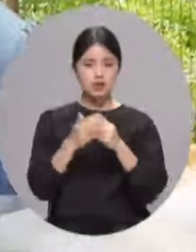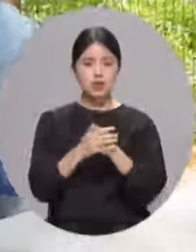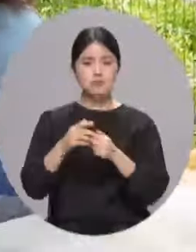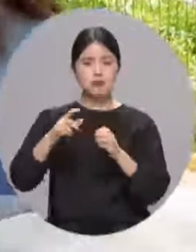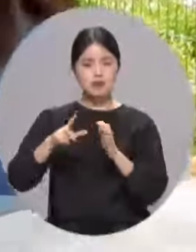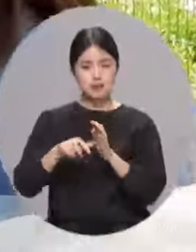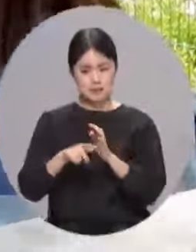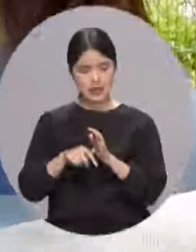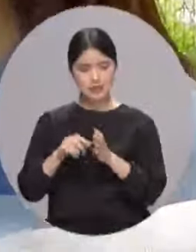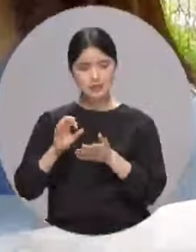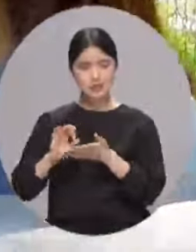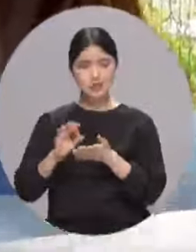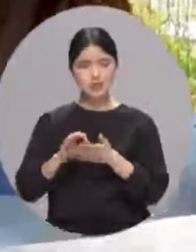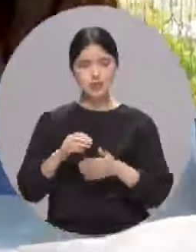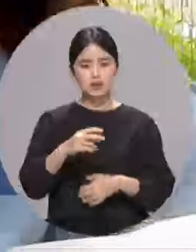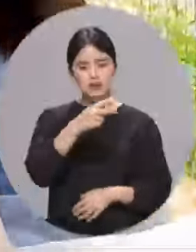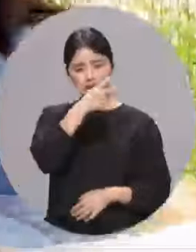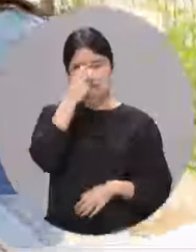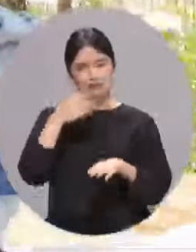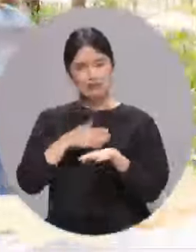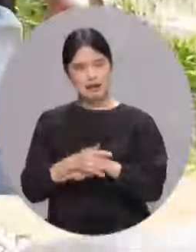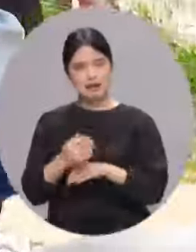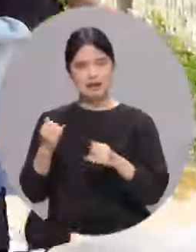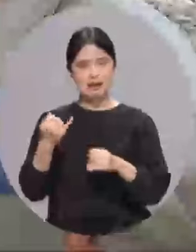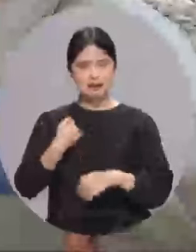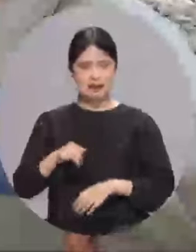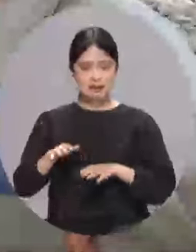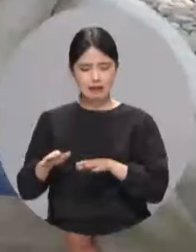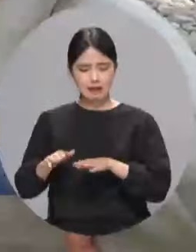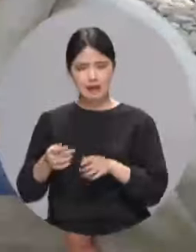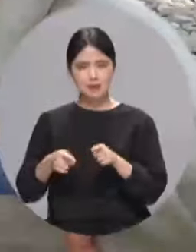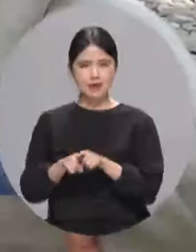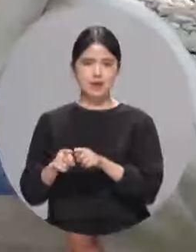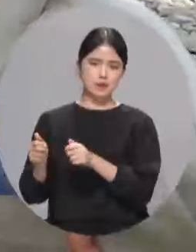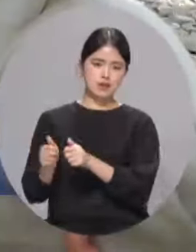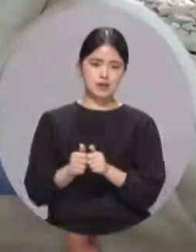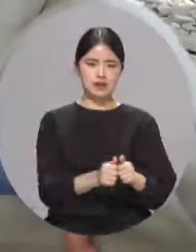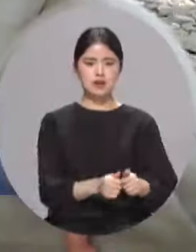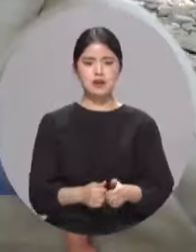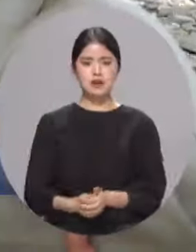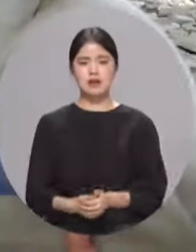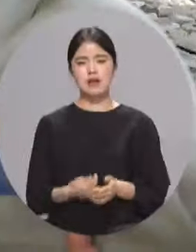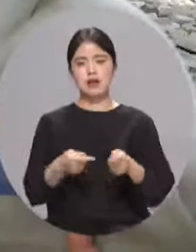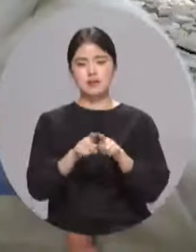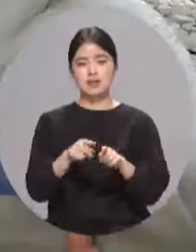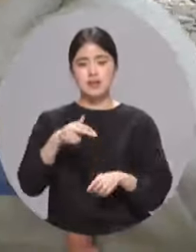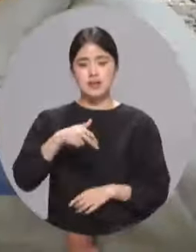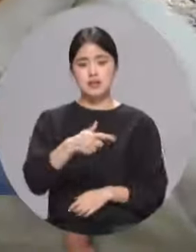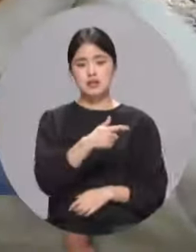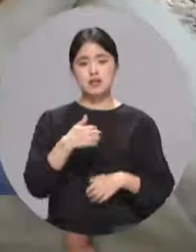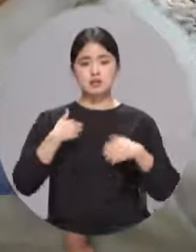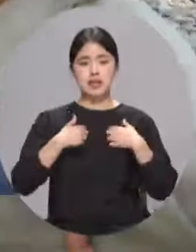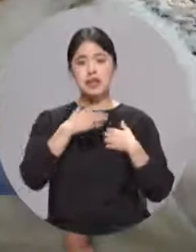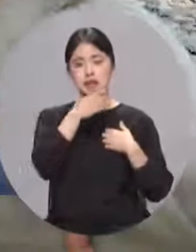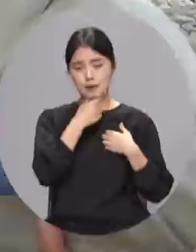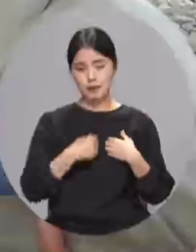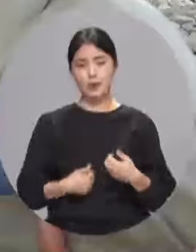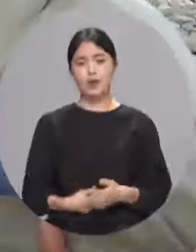만들어가지고 늦잠 자고 있는 딸내미 깨워서 보채서 왔어요. 함께 걸으니까 재밌고